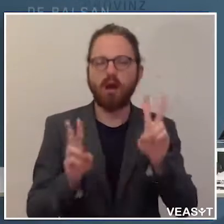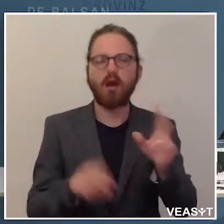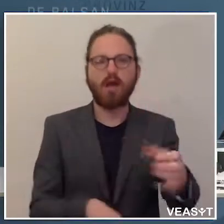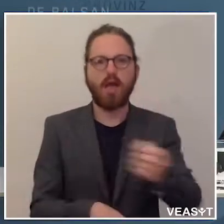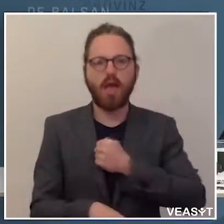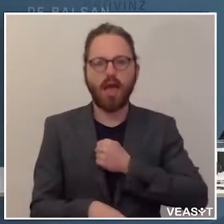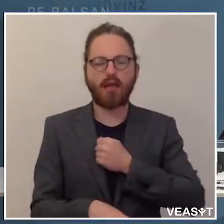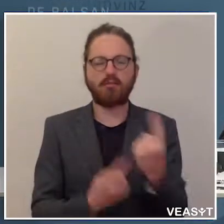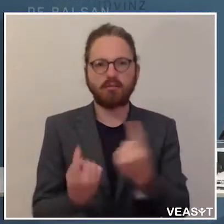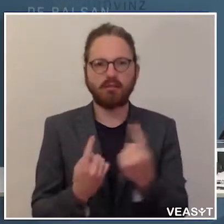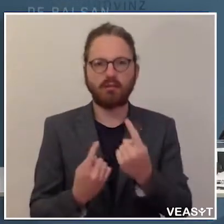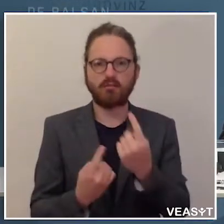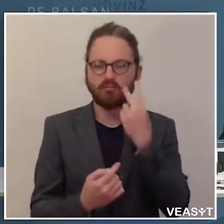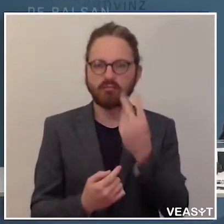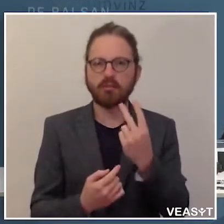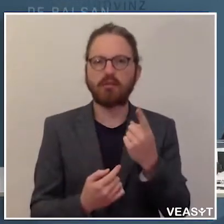tv